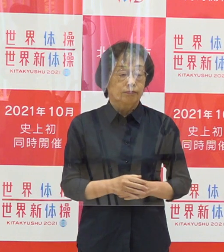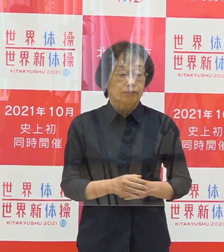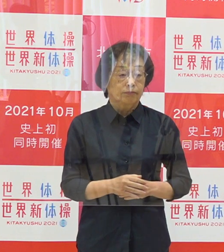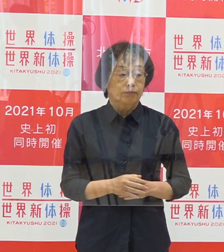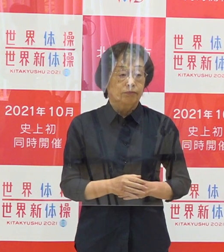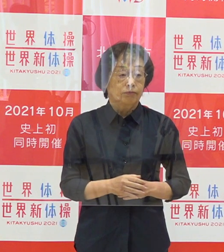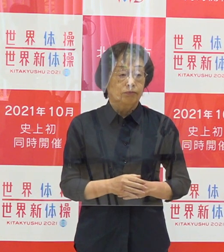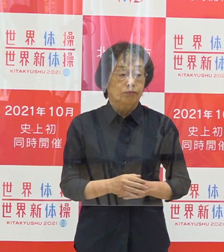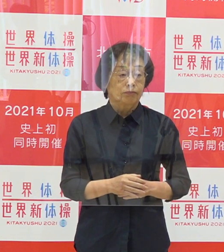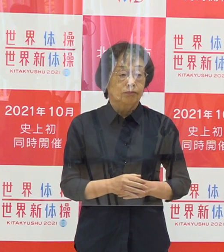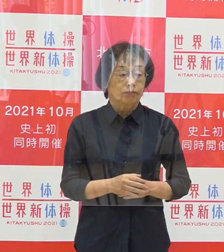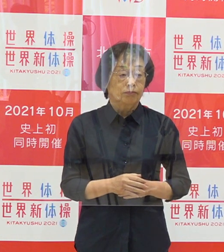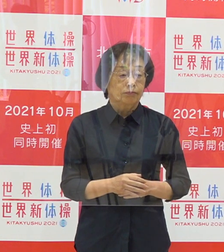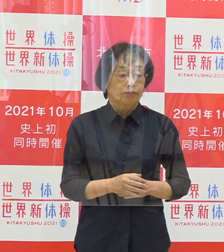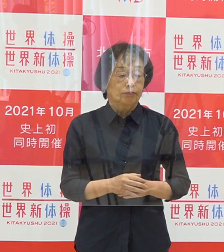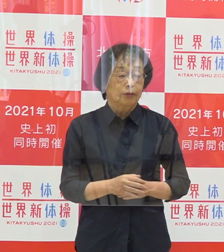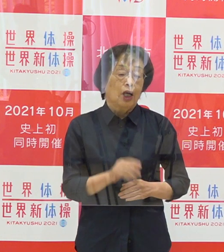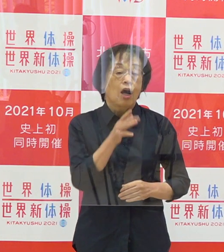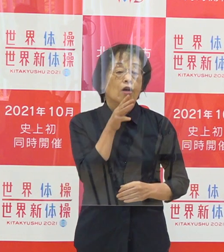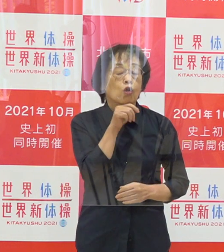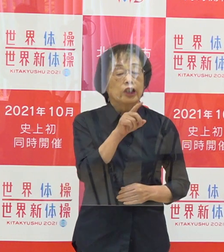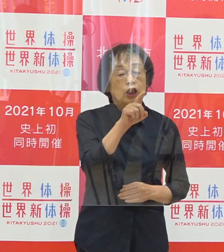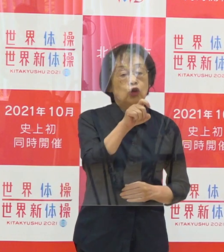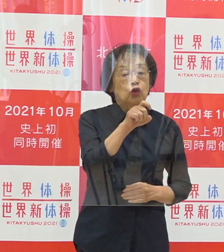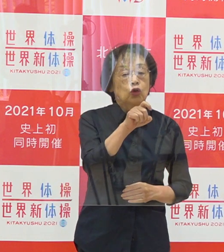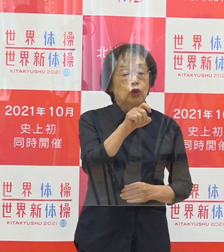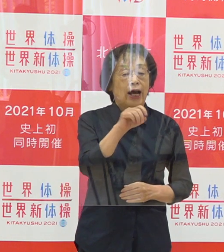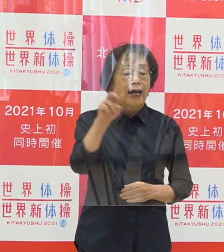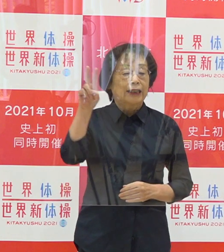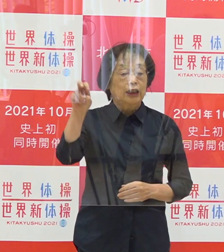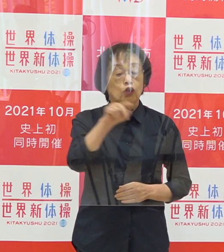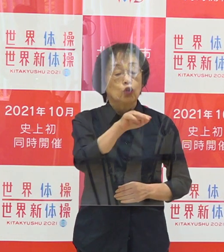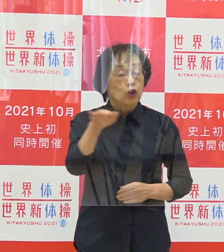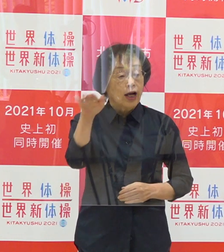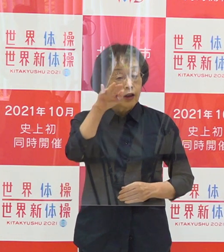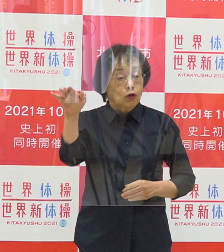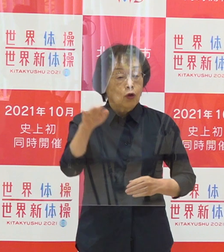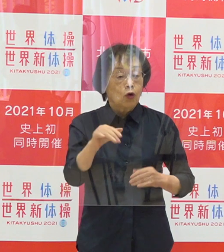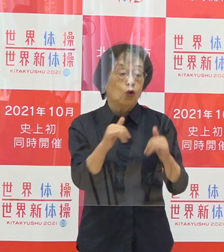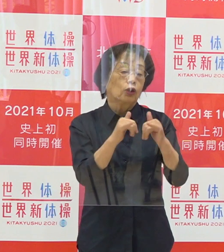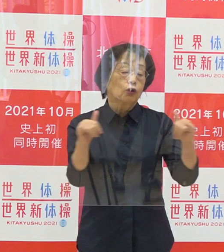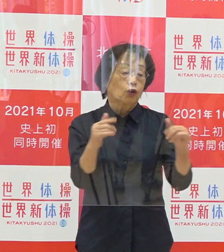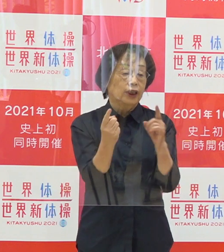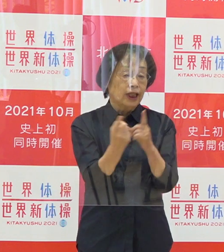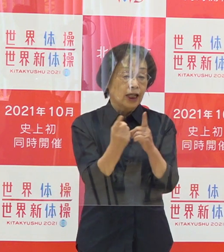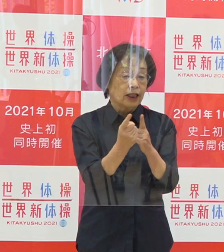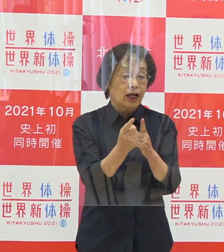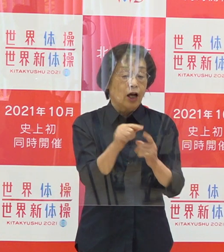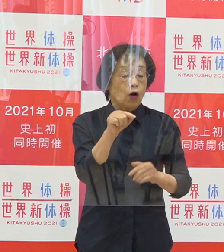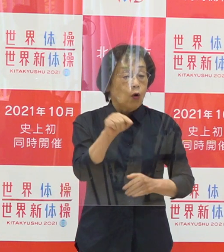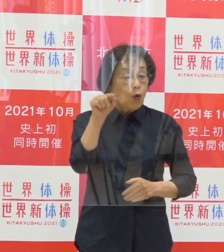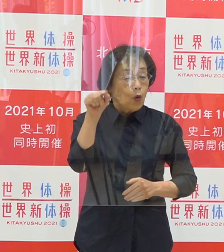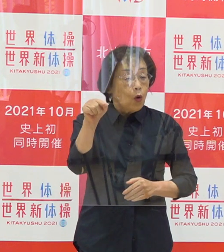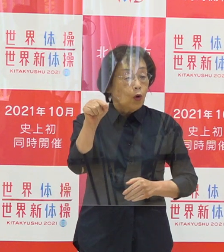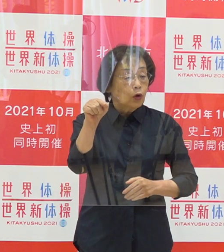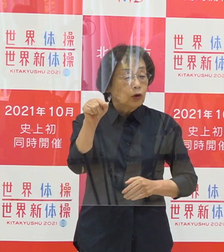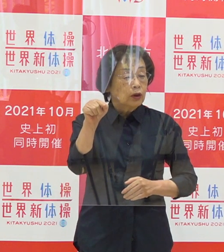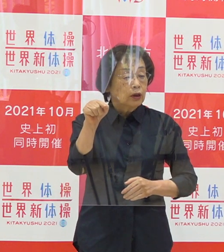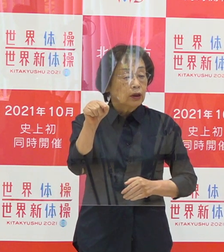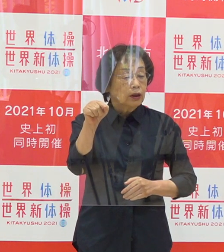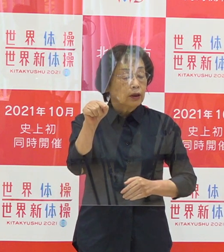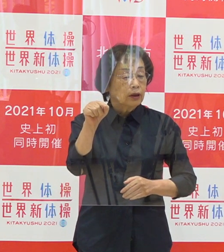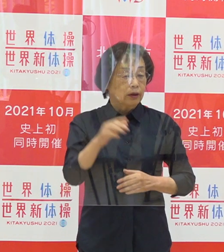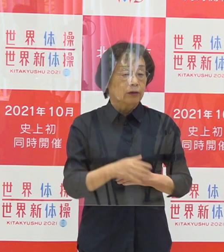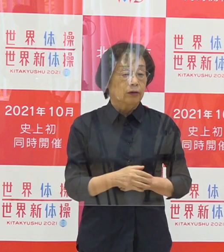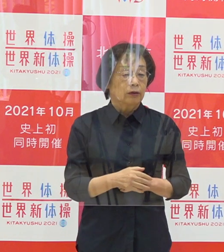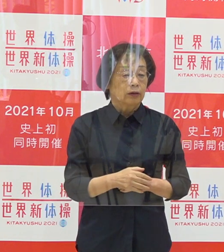なくて、その10代、20代男性以外の方のご予約も随時お受けするんですけれども、 やはり10代、20代男性の方が一定程度、